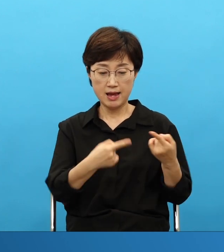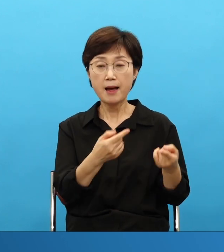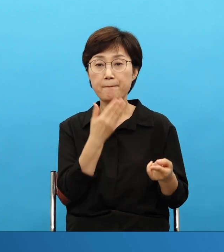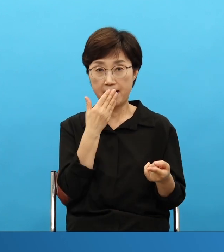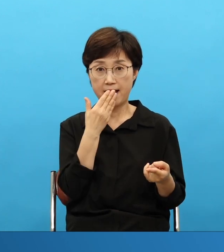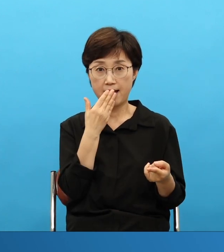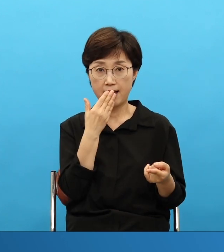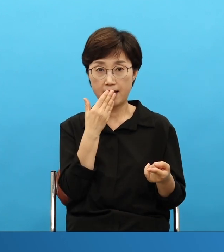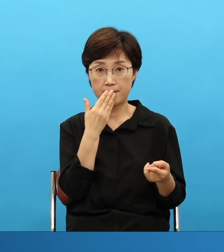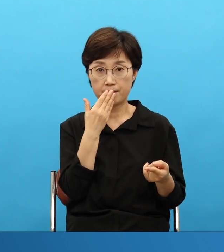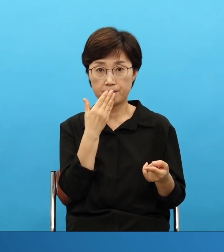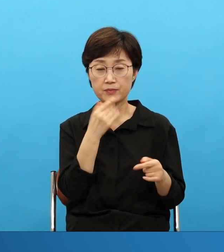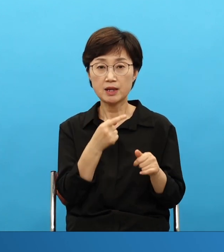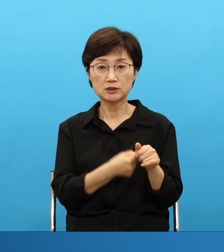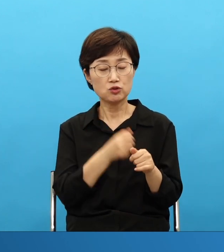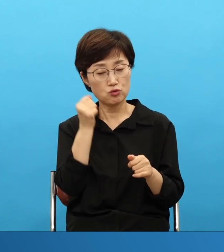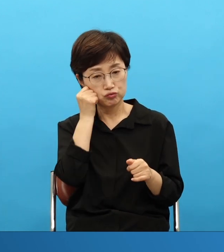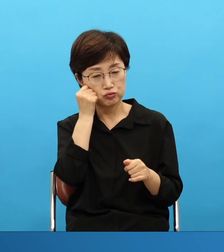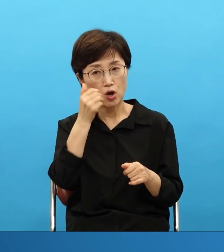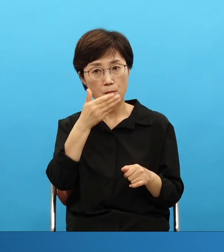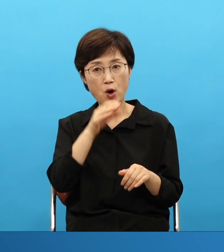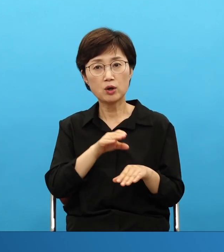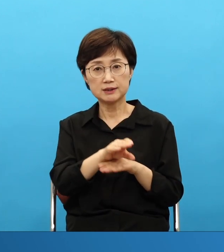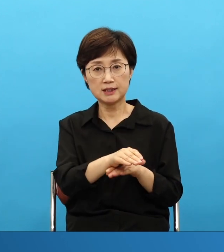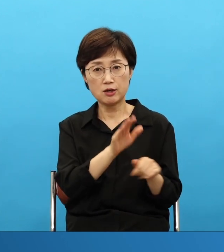됩니다 따라서 숙소및식사제공